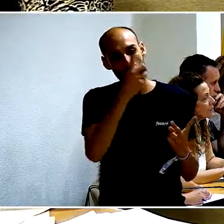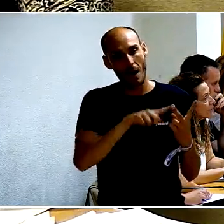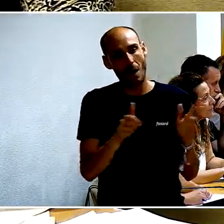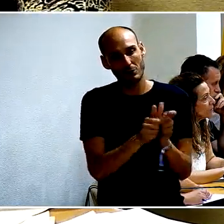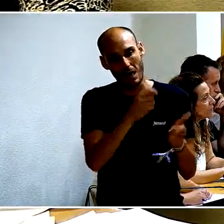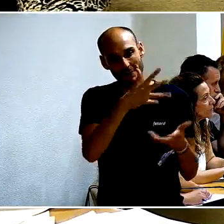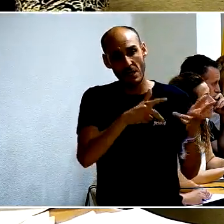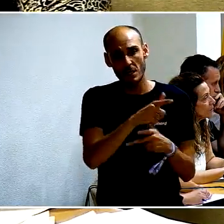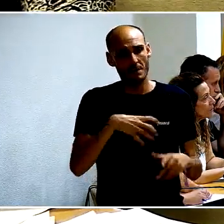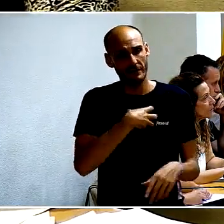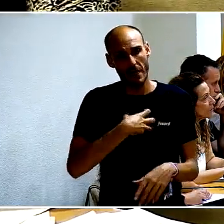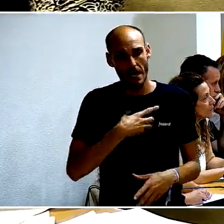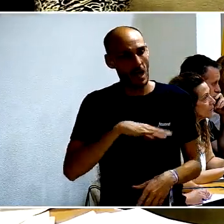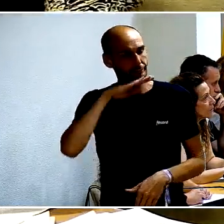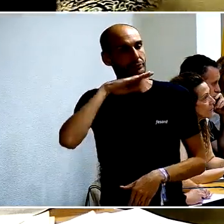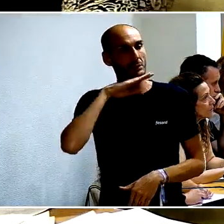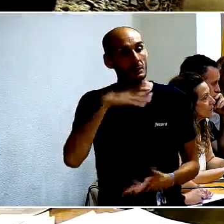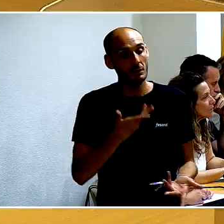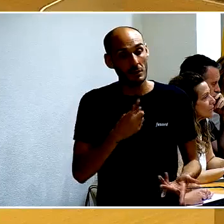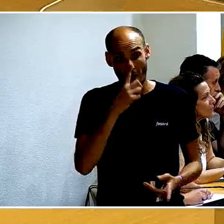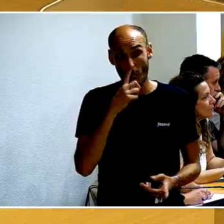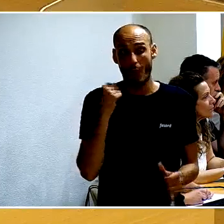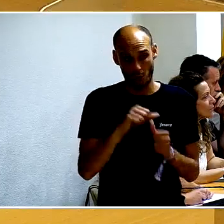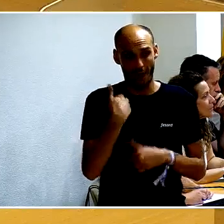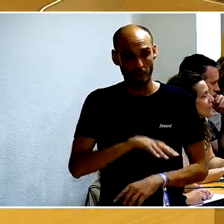feina des de fa un any.